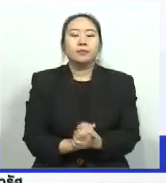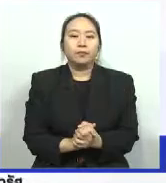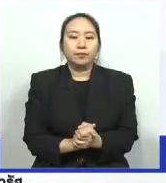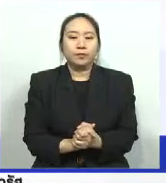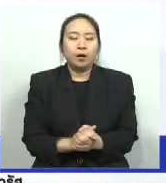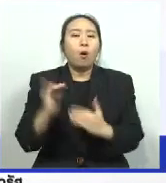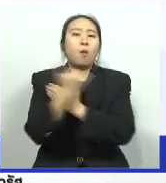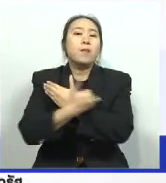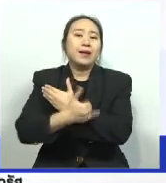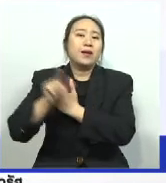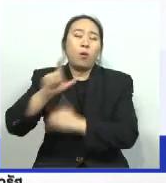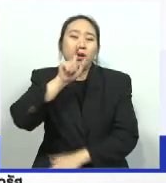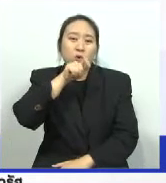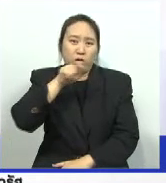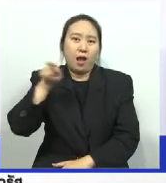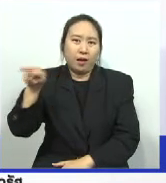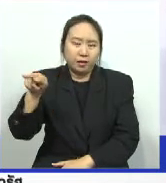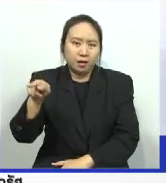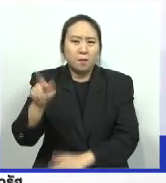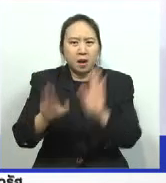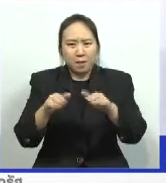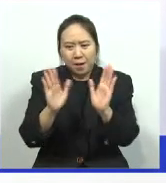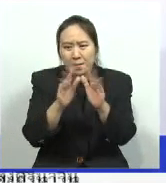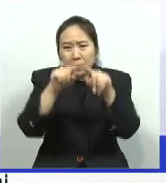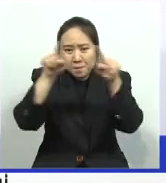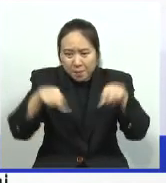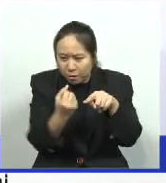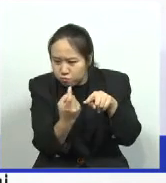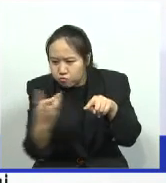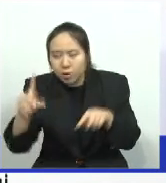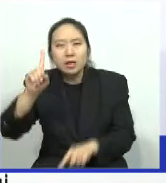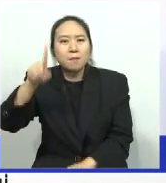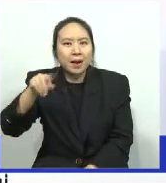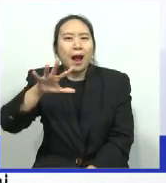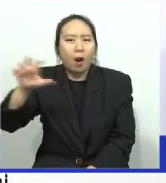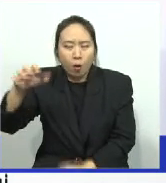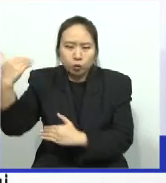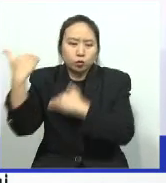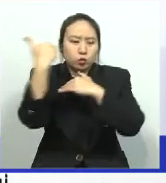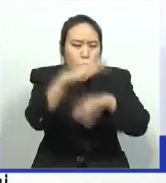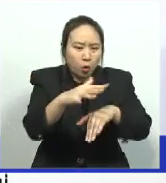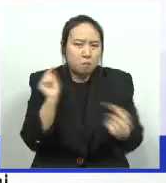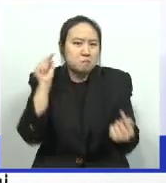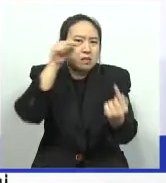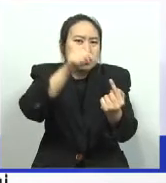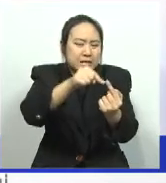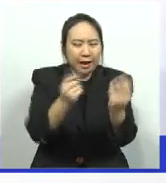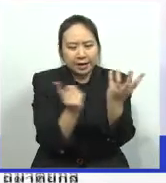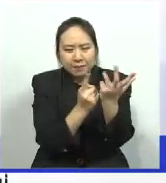ากประเทศนิวซีแลนด์นะครับประมาณ 1,500 บัตรนะครับที่ส่งมาไม่ทันการนับคะแนน